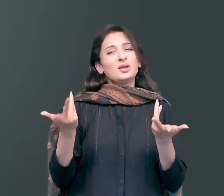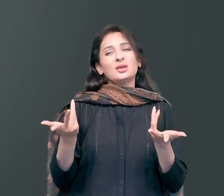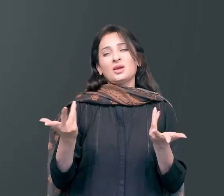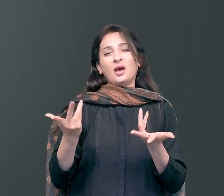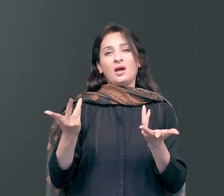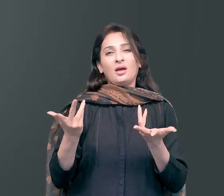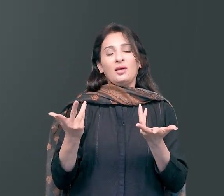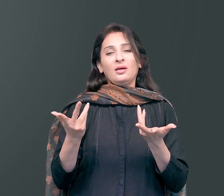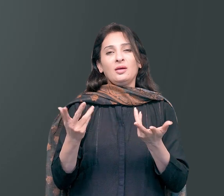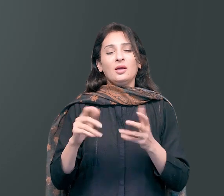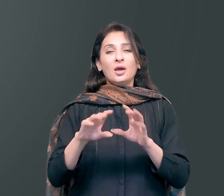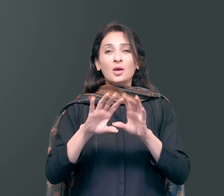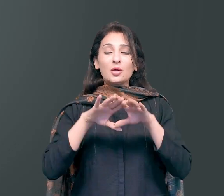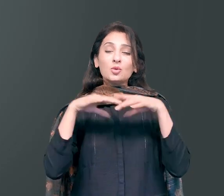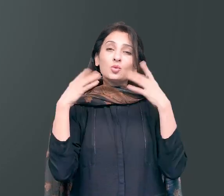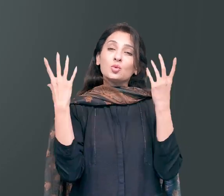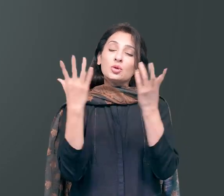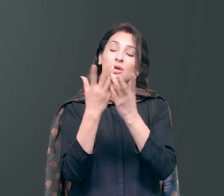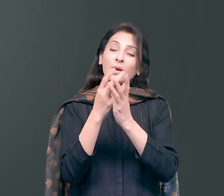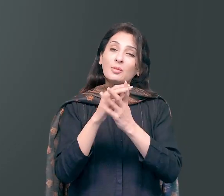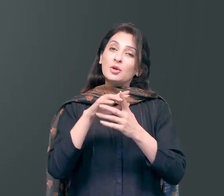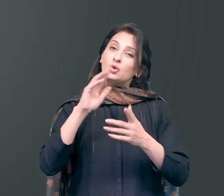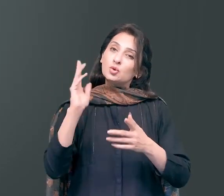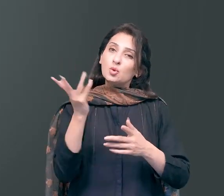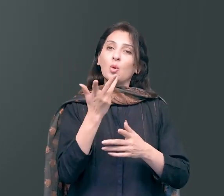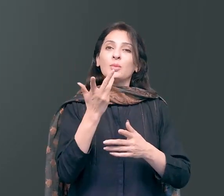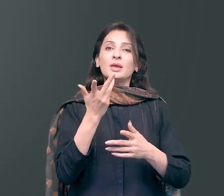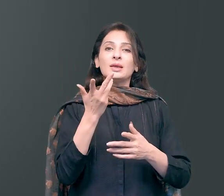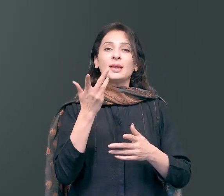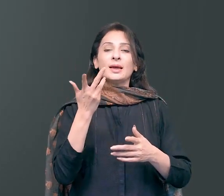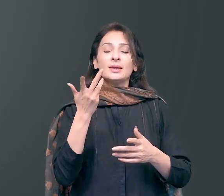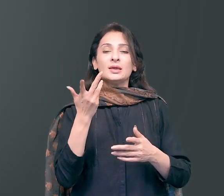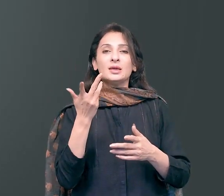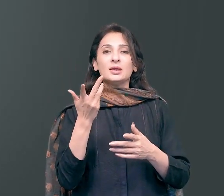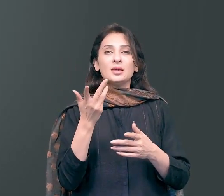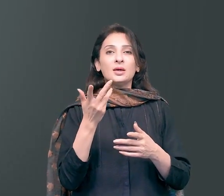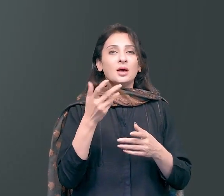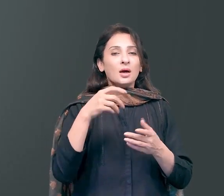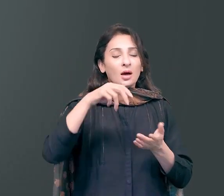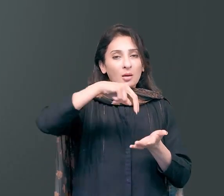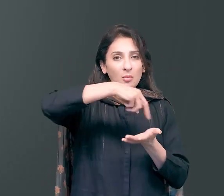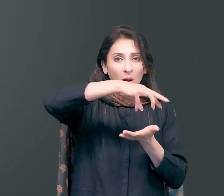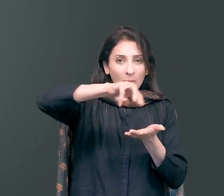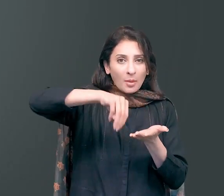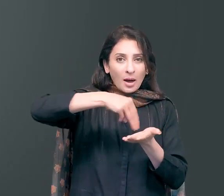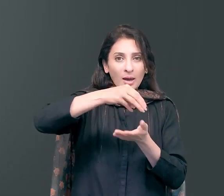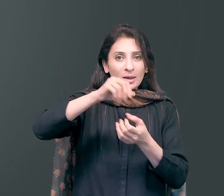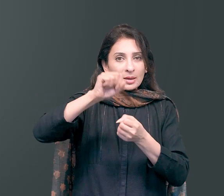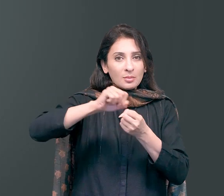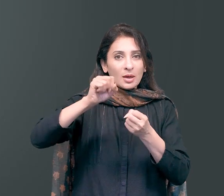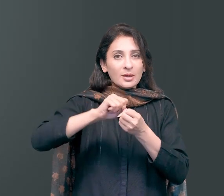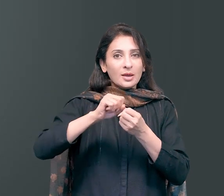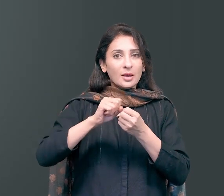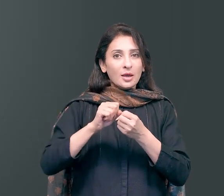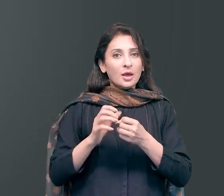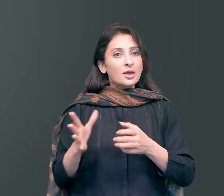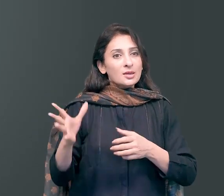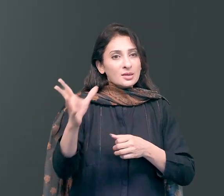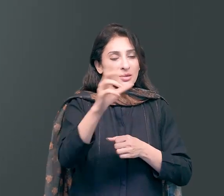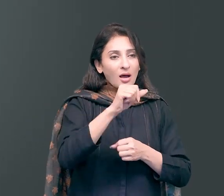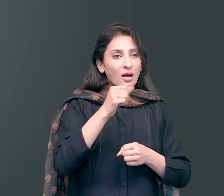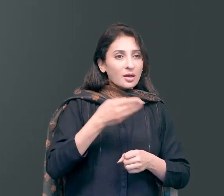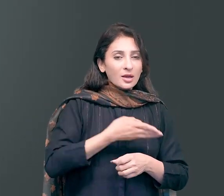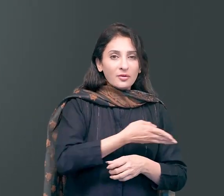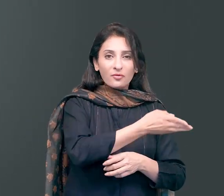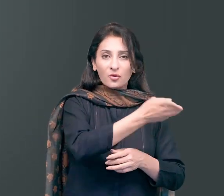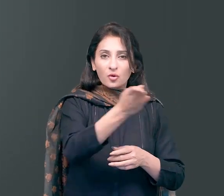سٹیٹس بنی ہیں ان ممالک کے لوگوں میں، چاہے وہ فرسٹ جنریشن سے ہوں یا